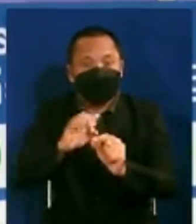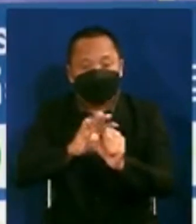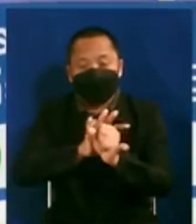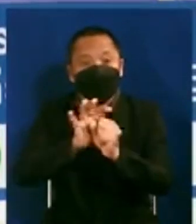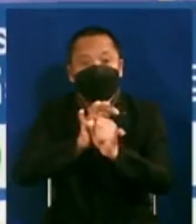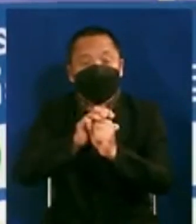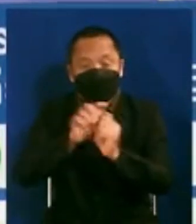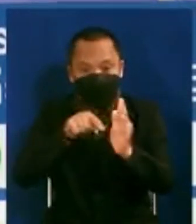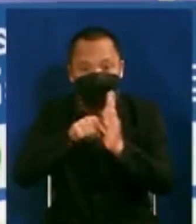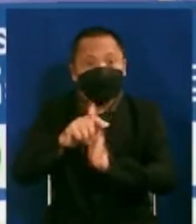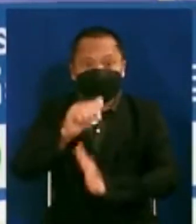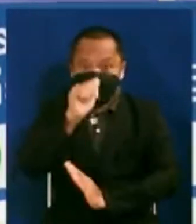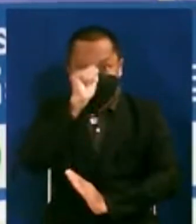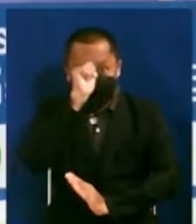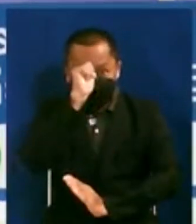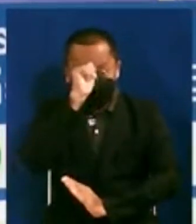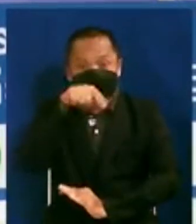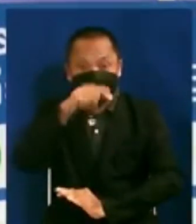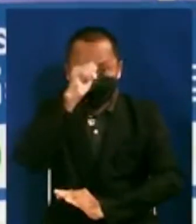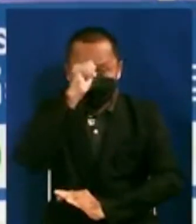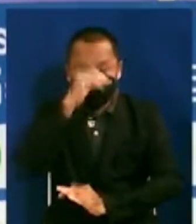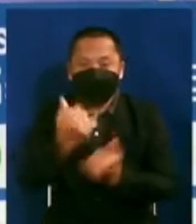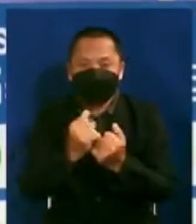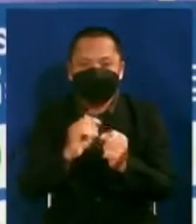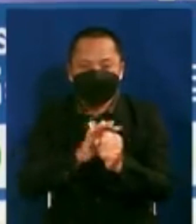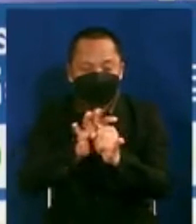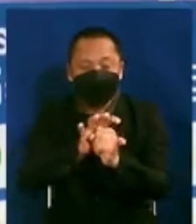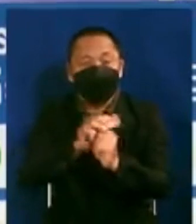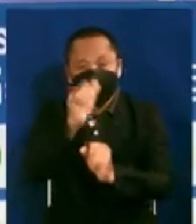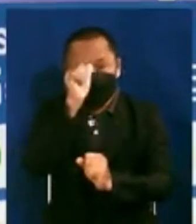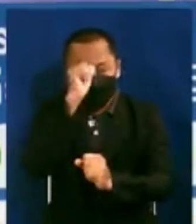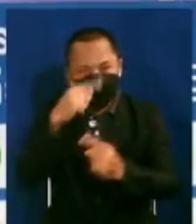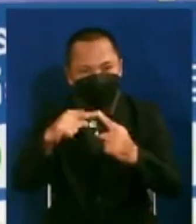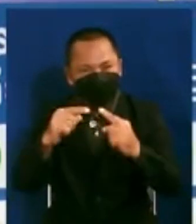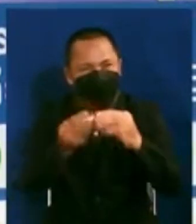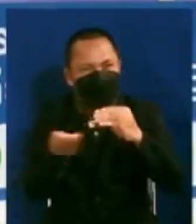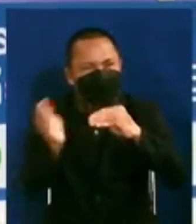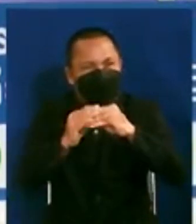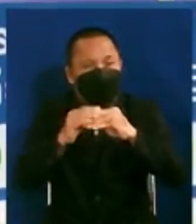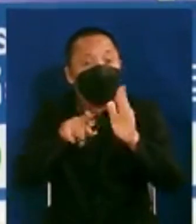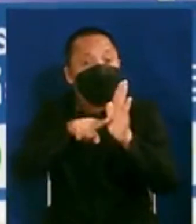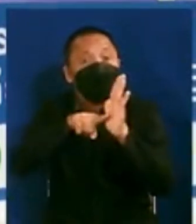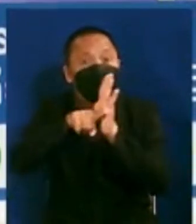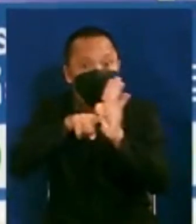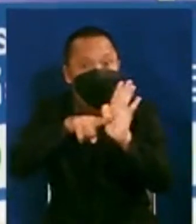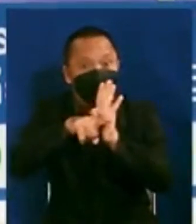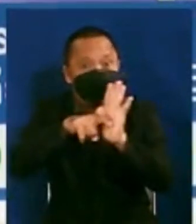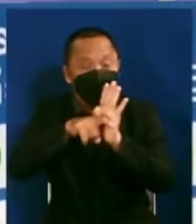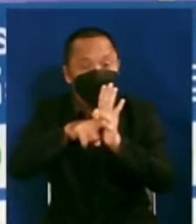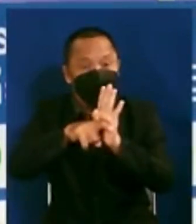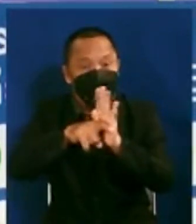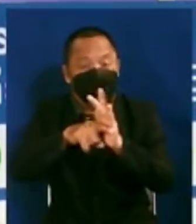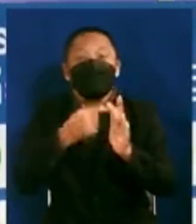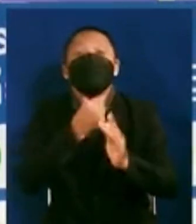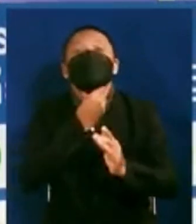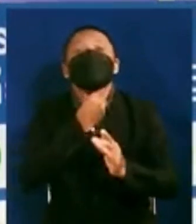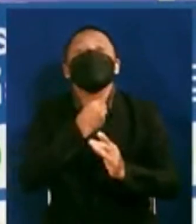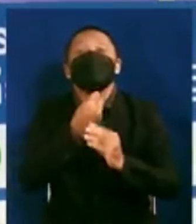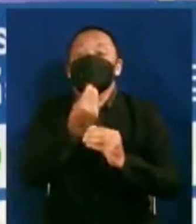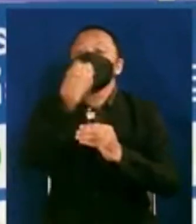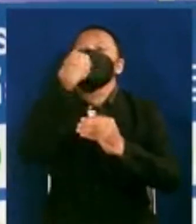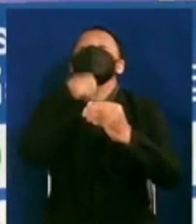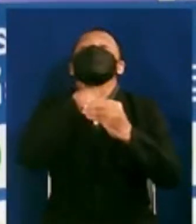ลต้าแล้วสายพันธุ์เดลต้านี้เนี่ยนะครับจะมีปริมาณไวรัสที่อยู่ในลำคอของผู้ป่ว